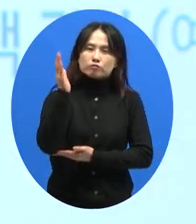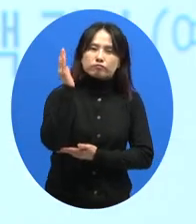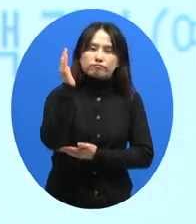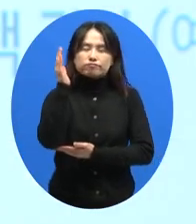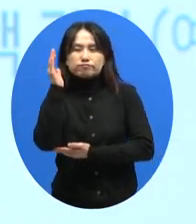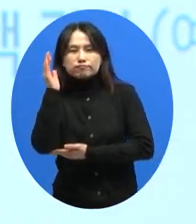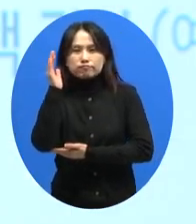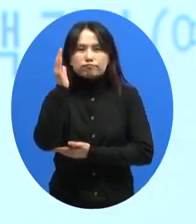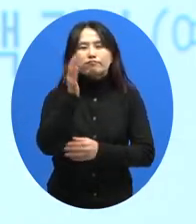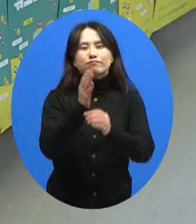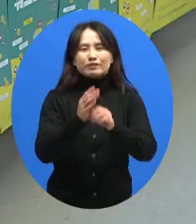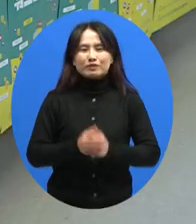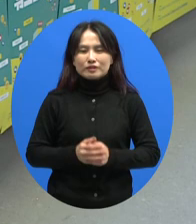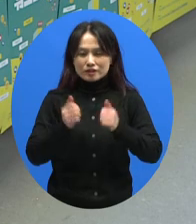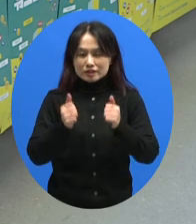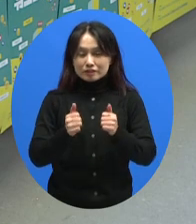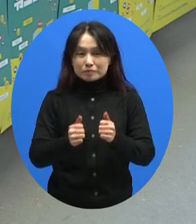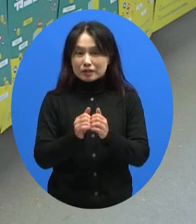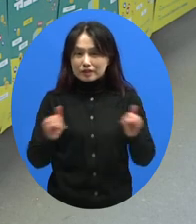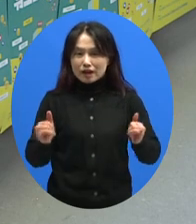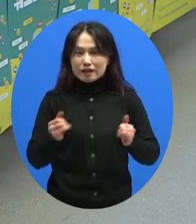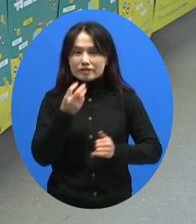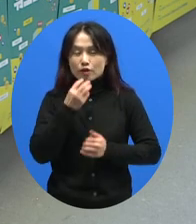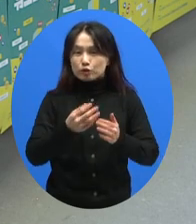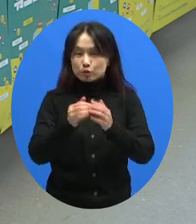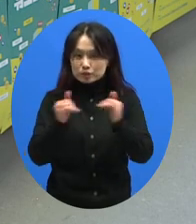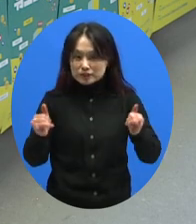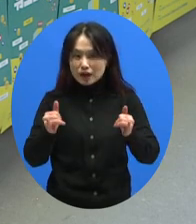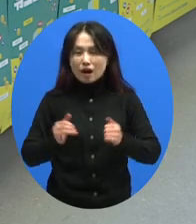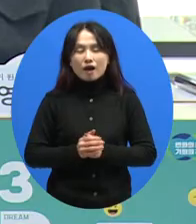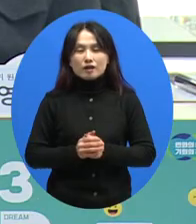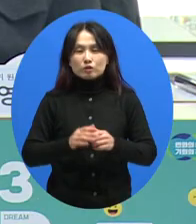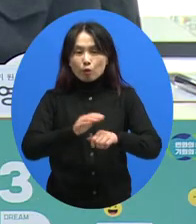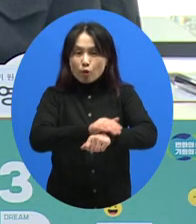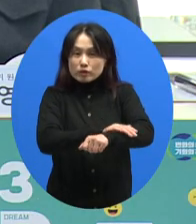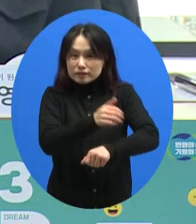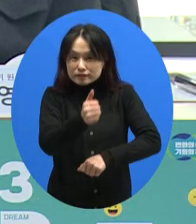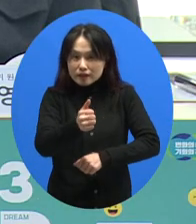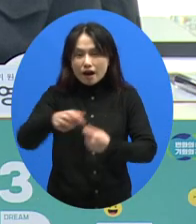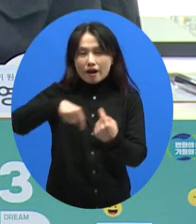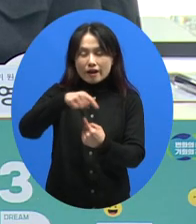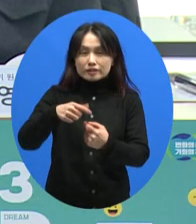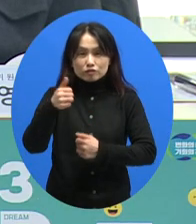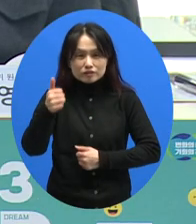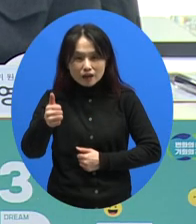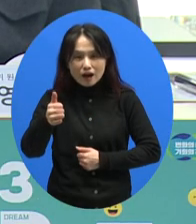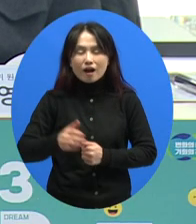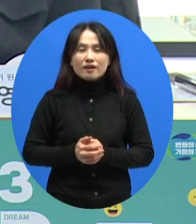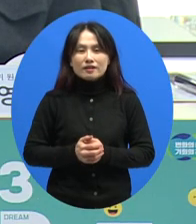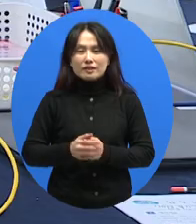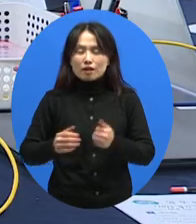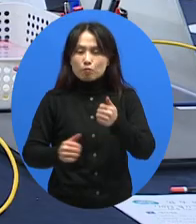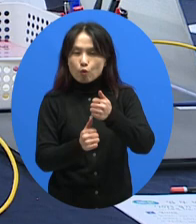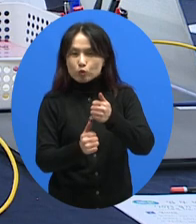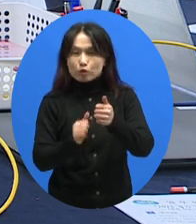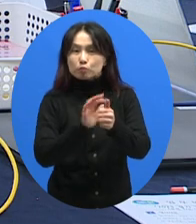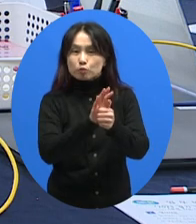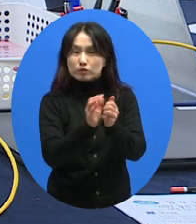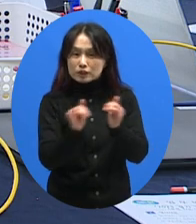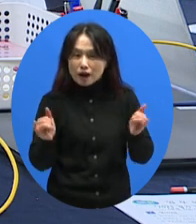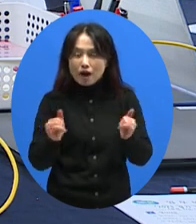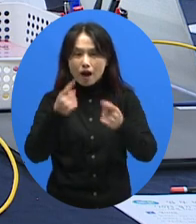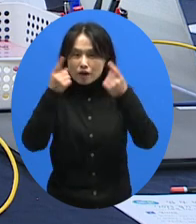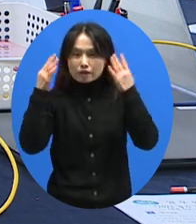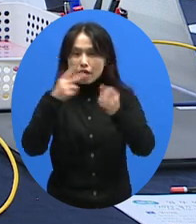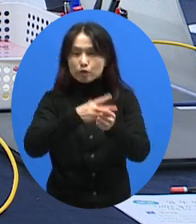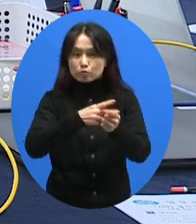뽐냅니다. 심사위원은 경기도 부지사들과 기조실장, 행정수석, 도정자문위원들, 대학 교수